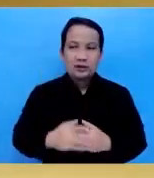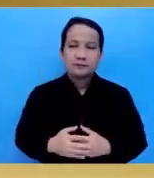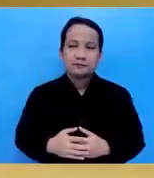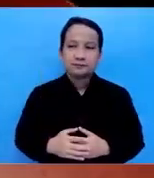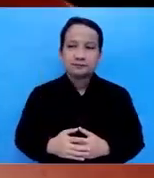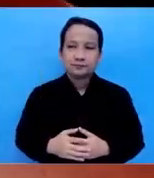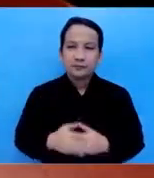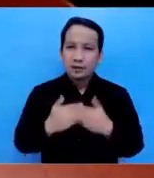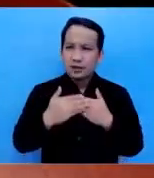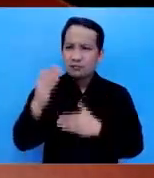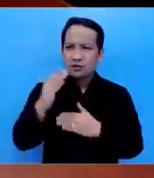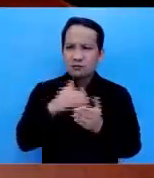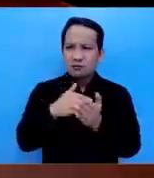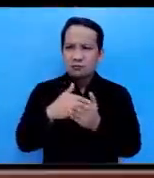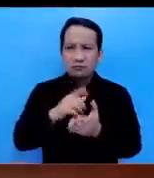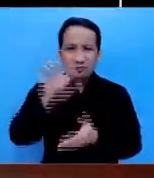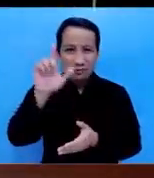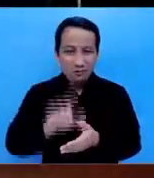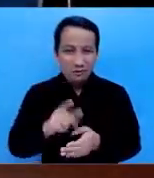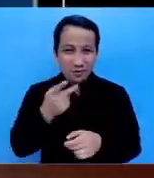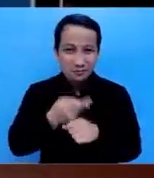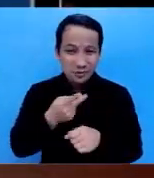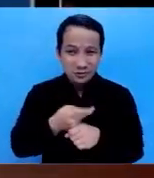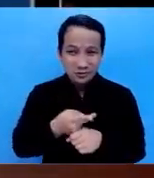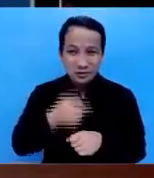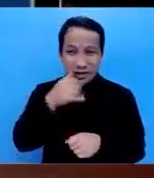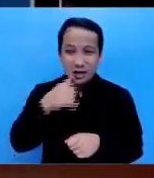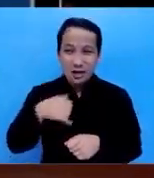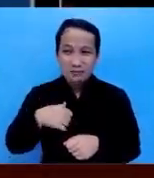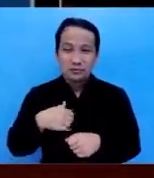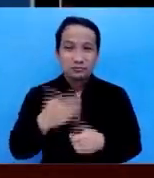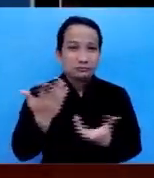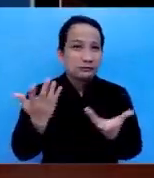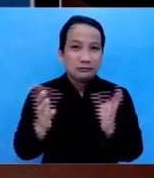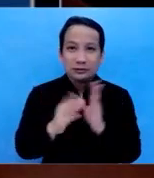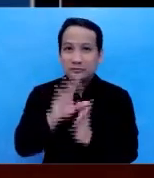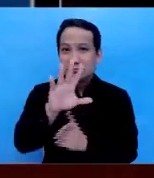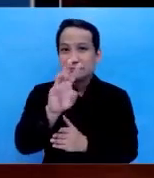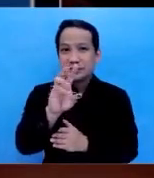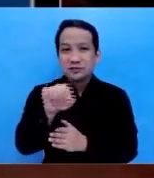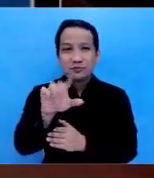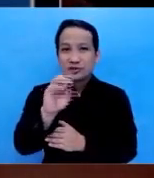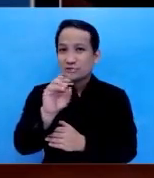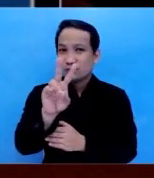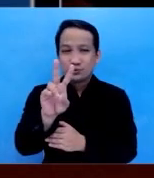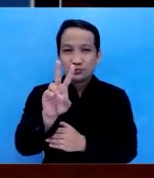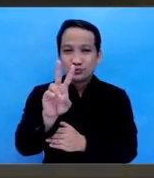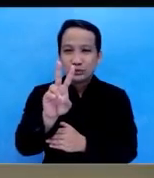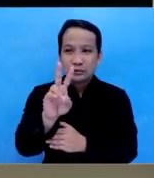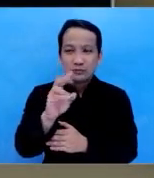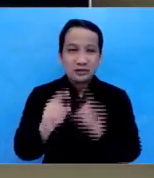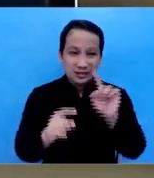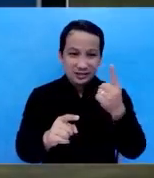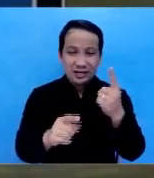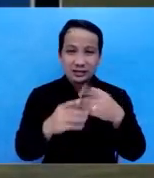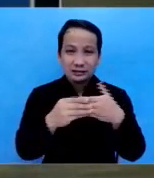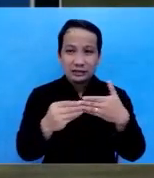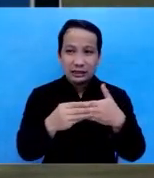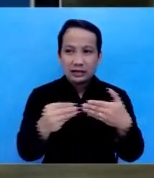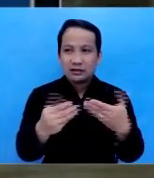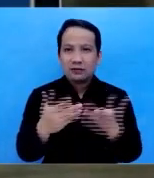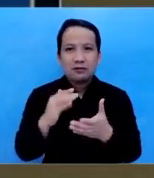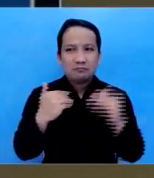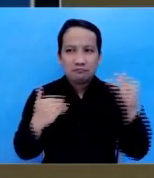Patuloy ang paghina ng piso kontra dolyar. Kahapon nga, sumadsad ito sa 56.06 pesos kada dolyar. Malapit nang maabot